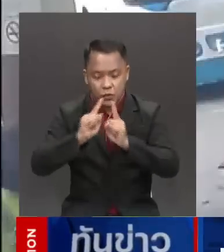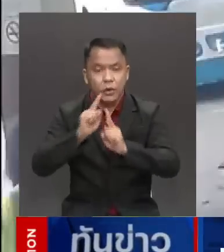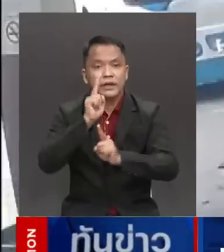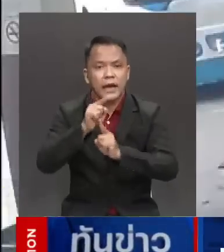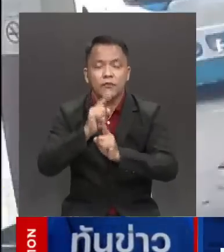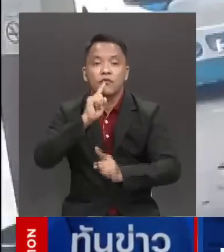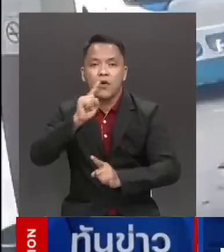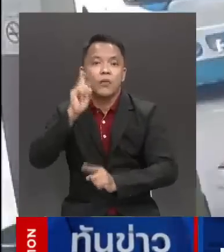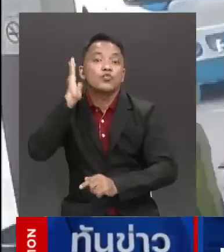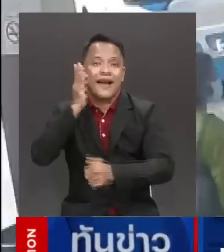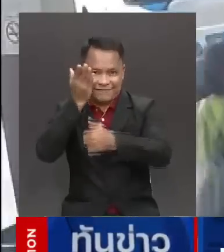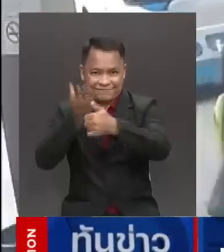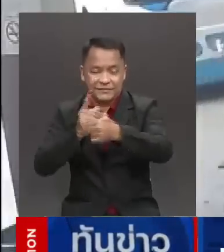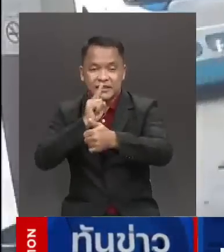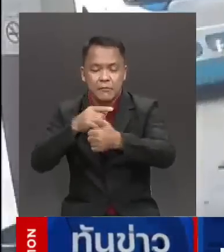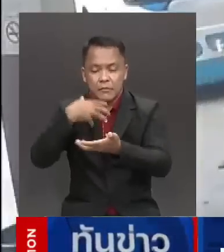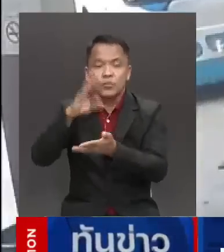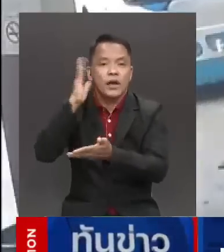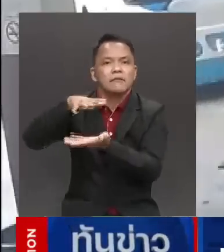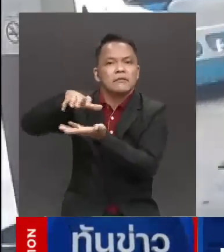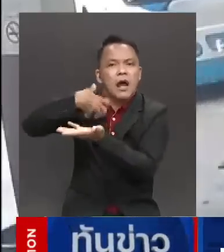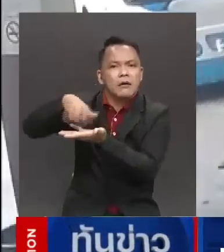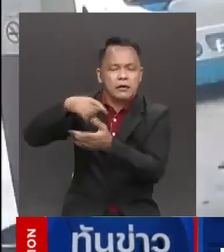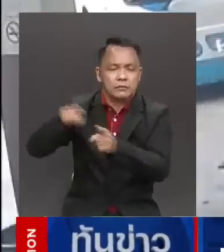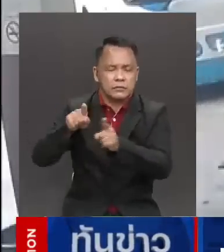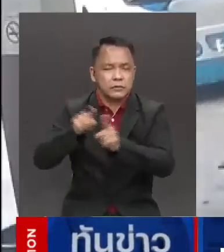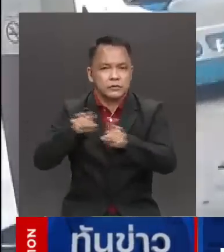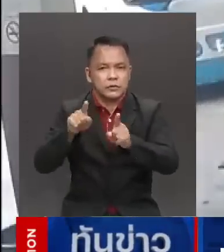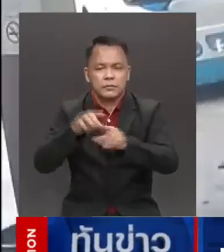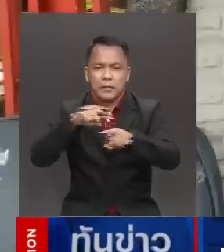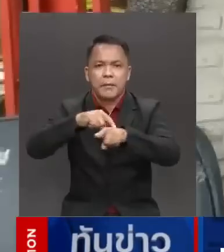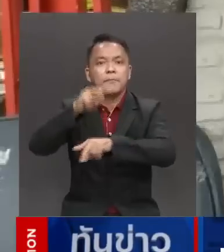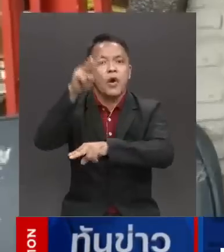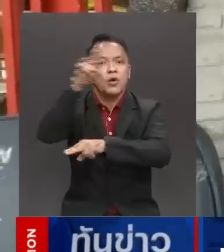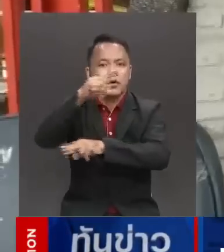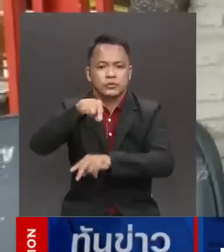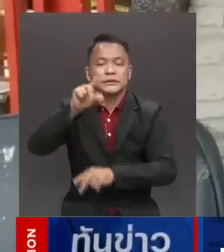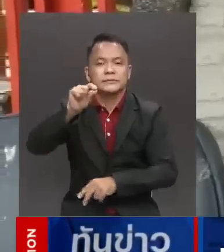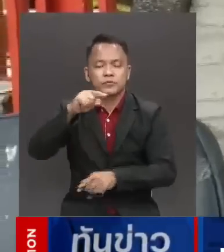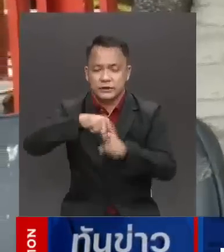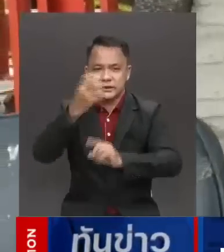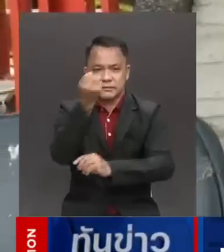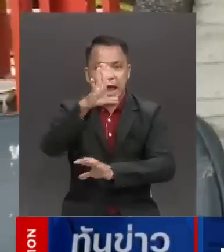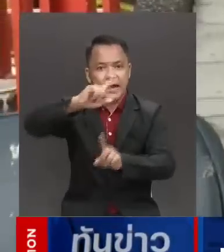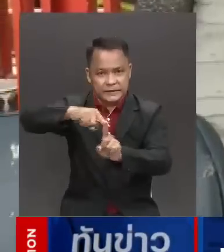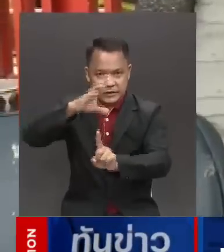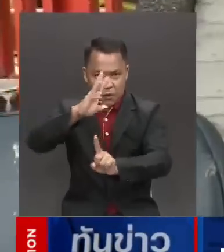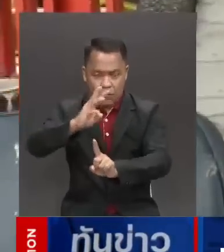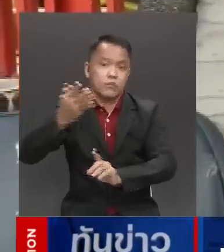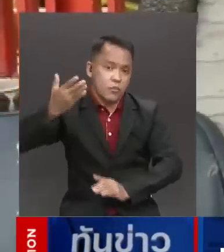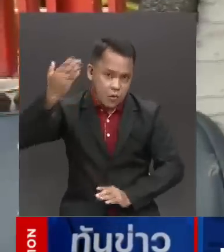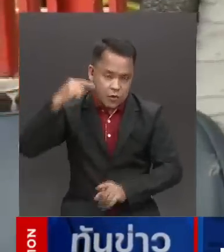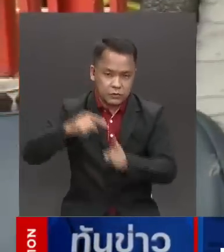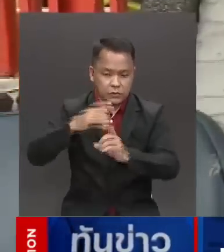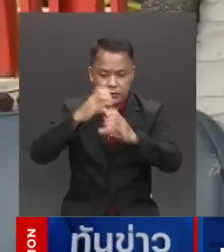กับผู้ร้องเรียนก็คือคุณโจ้เล่าให้ฟังบอกเหตุการณ์เนี้ยเกิดขึ้นประมาณบ่าย 2:20 วันที่15มิถุนายนที่ผ่านมา